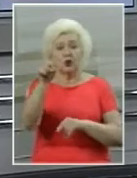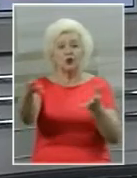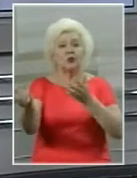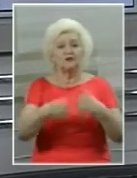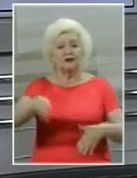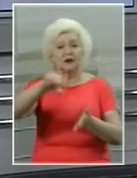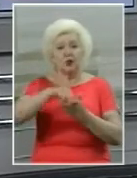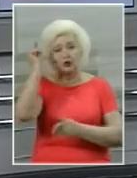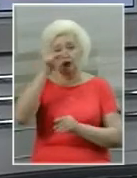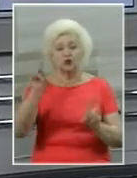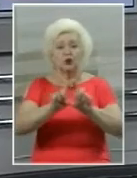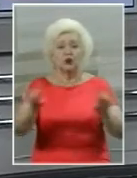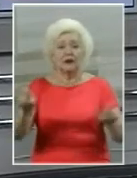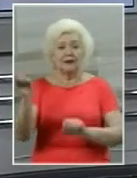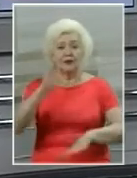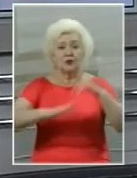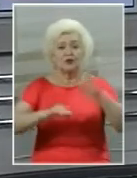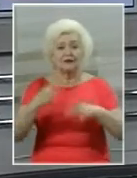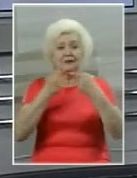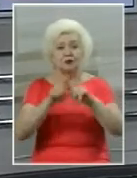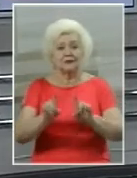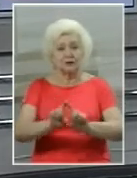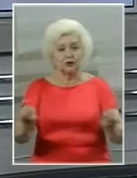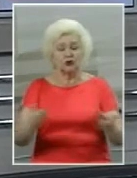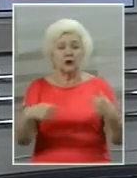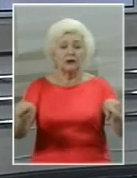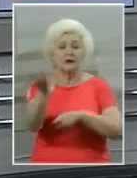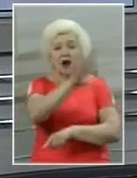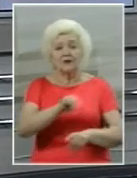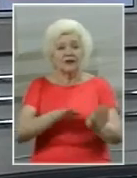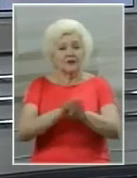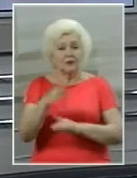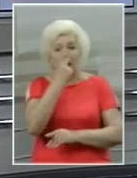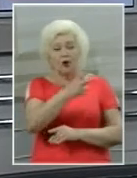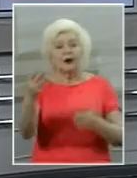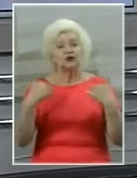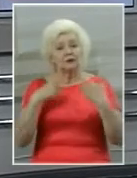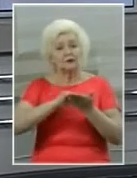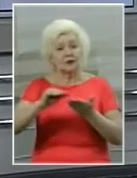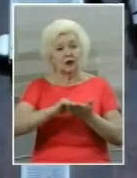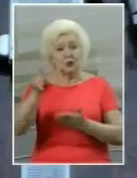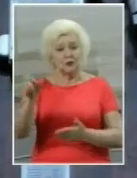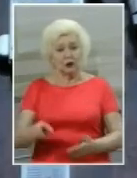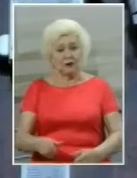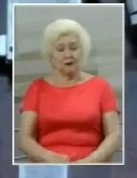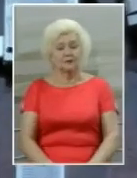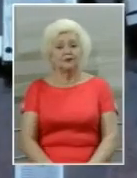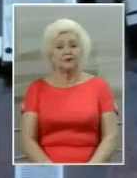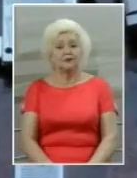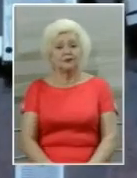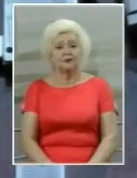взяли участь студенти коледжів та професійно-технічних училищ. Як все відбувалось, бачили наші кореспонденти.